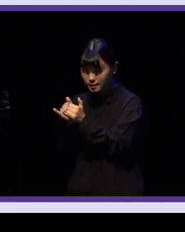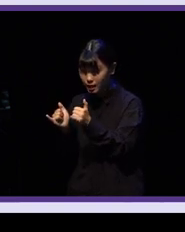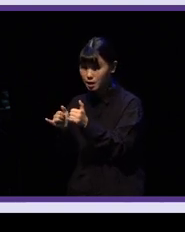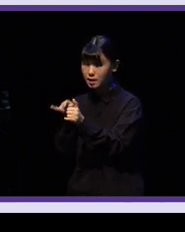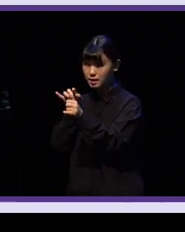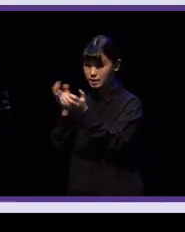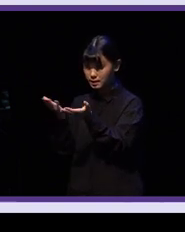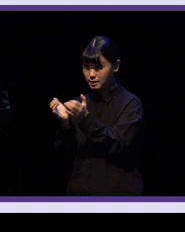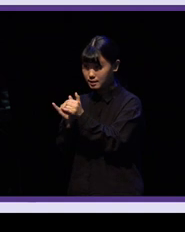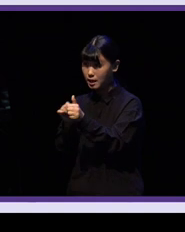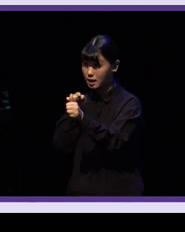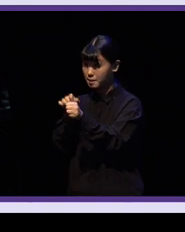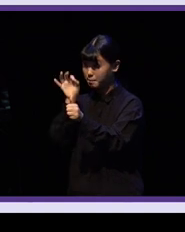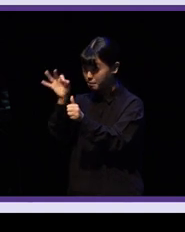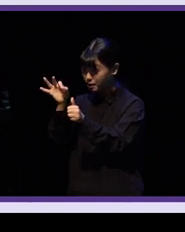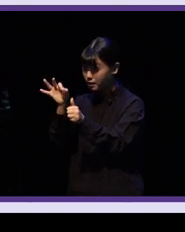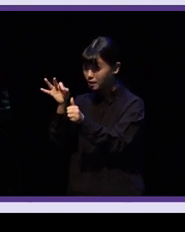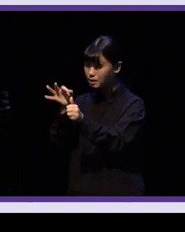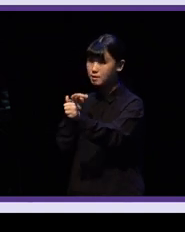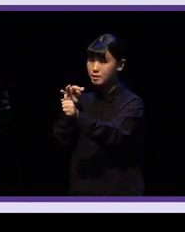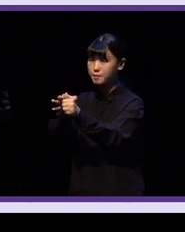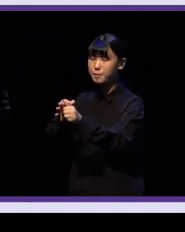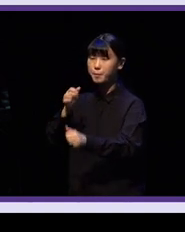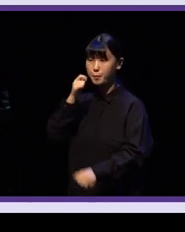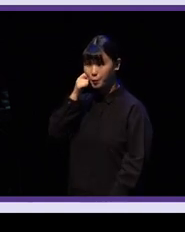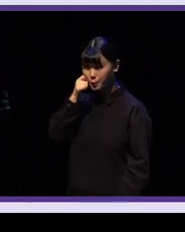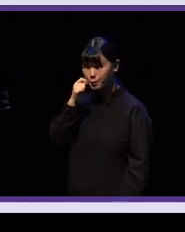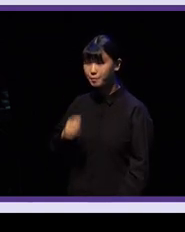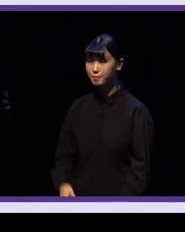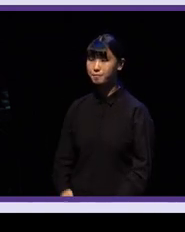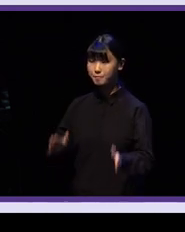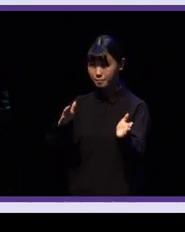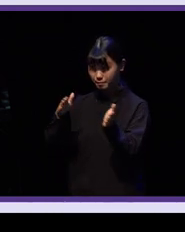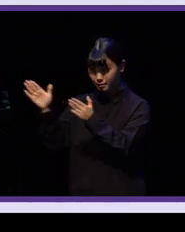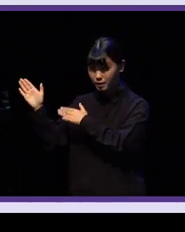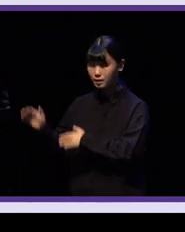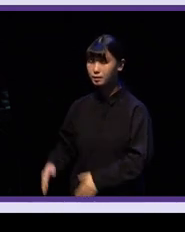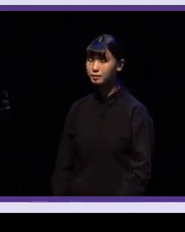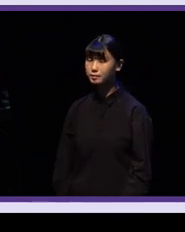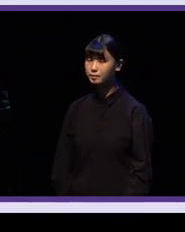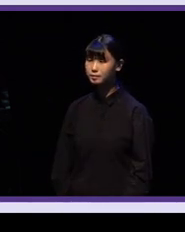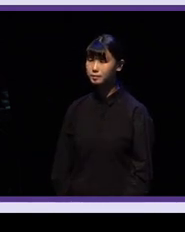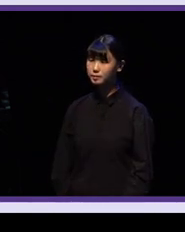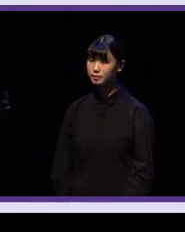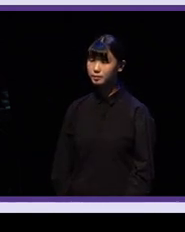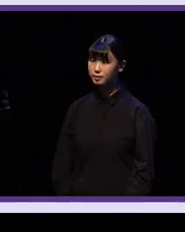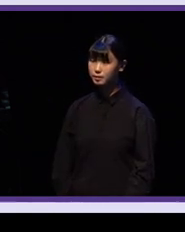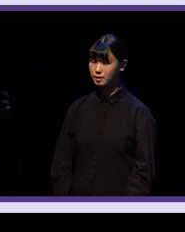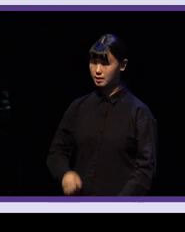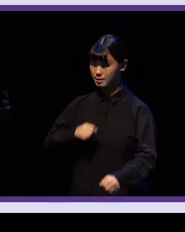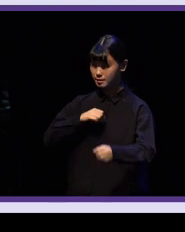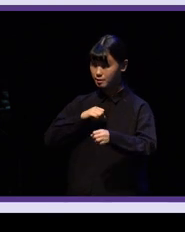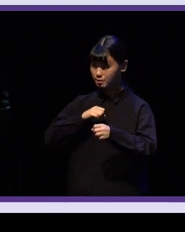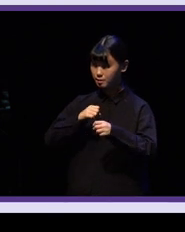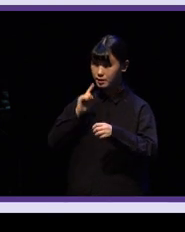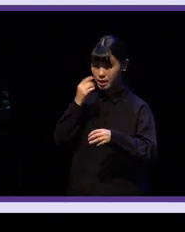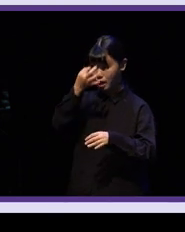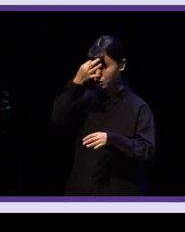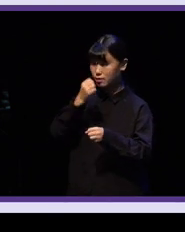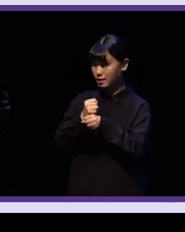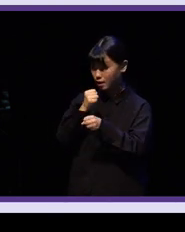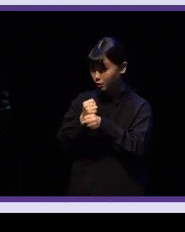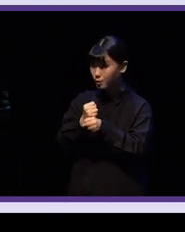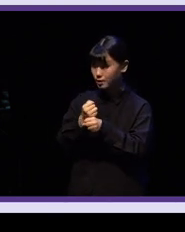인건비는 편성이 불가합니다 대신에 창작 활동에 참여하셔서 진행되는